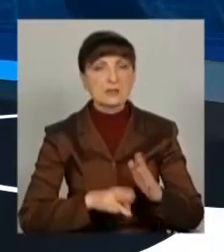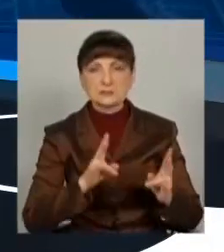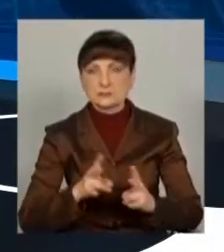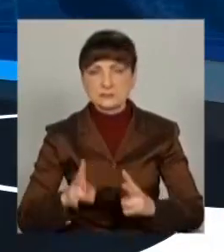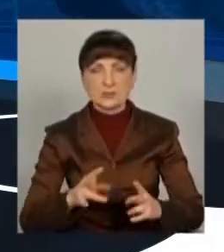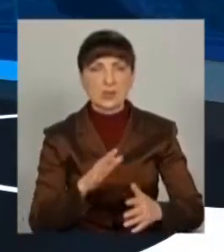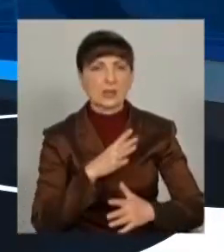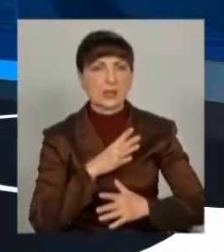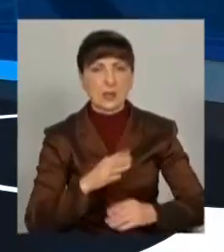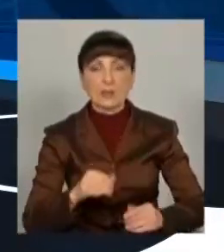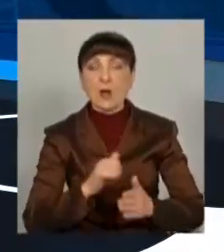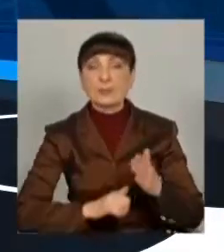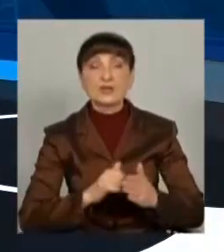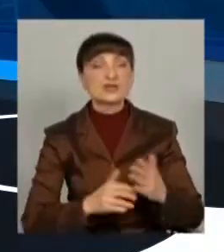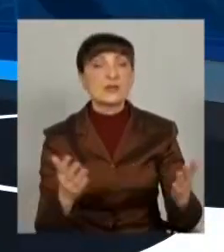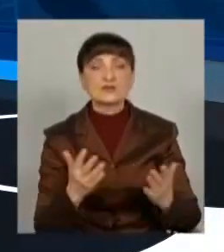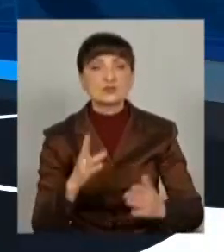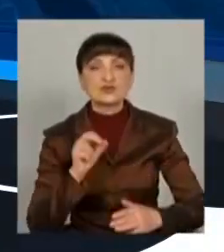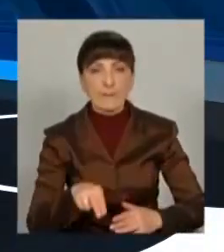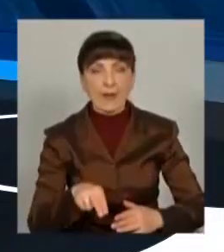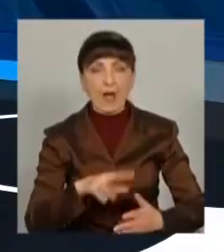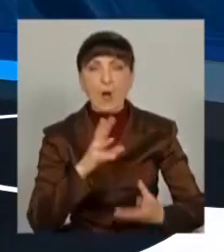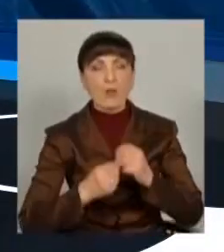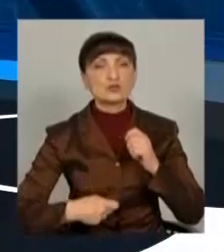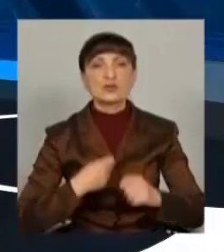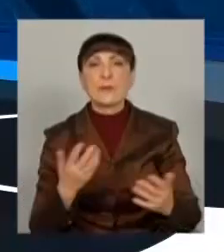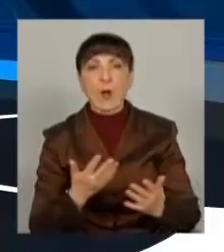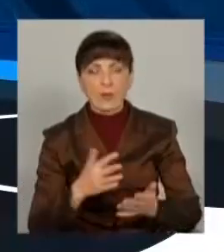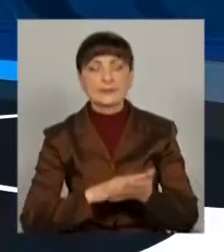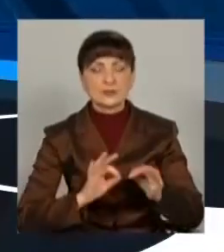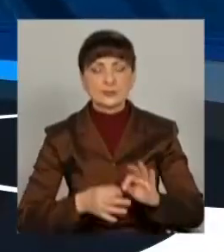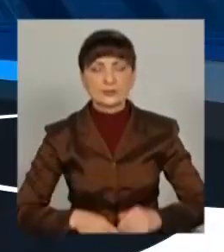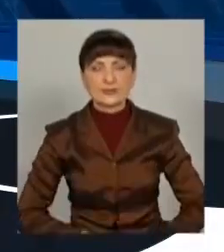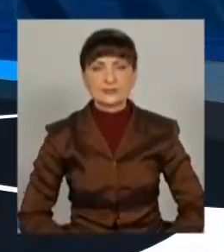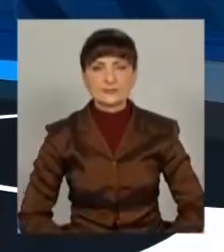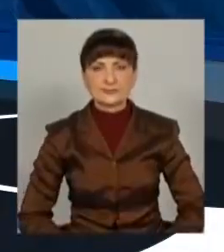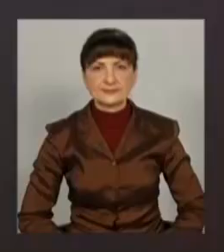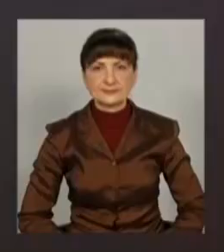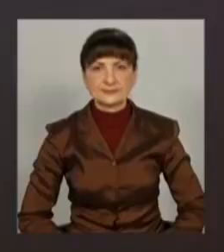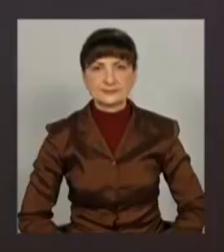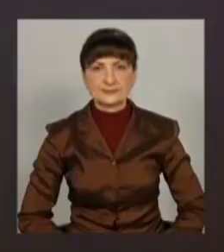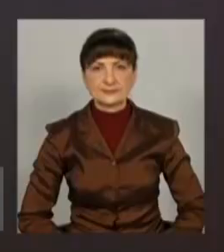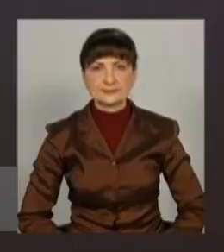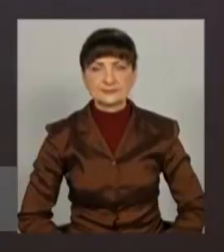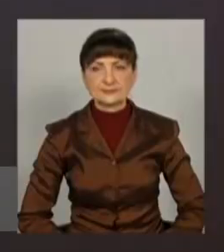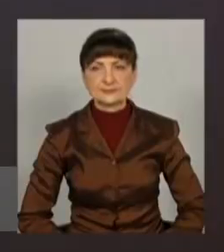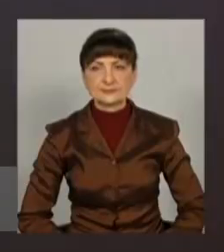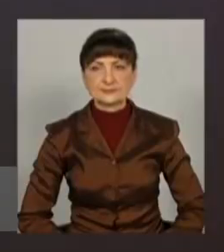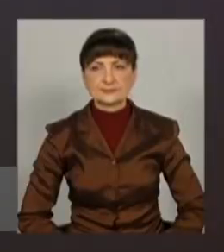и пострадавших. В чем причина ЧП и каков ущерб, выясняла Лейла Ауэсова.